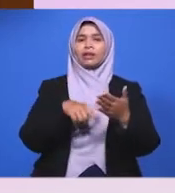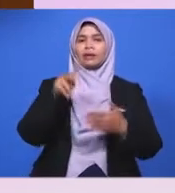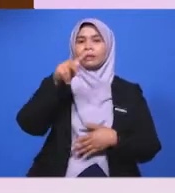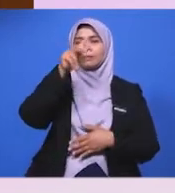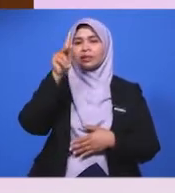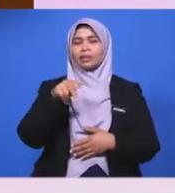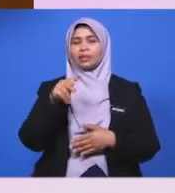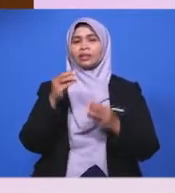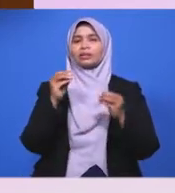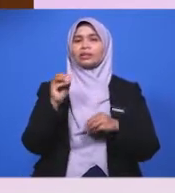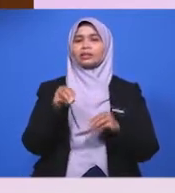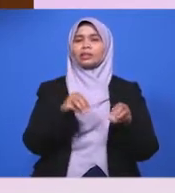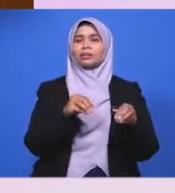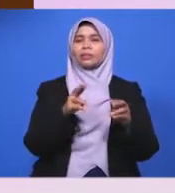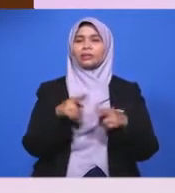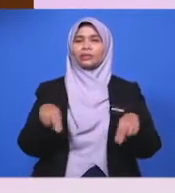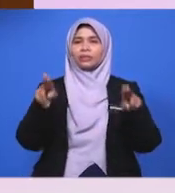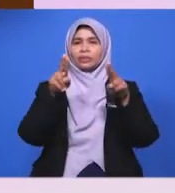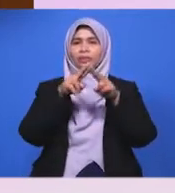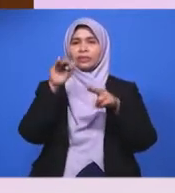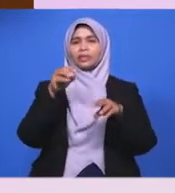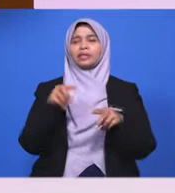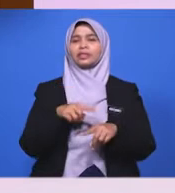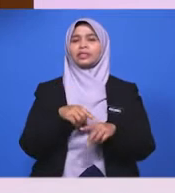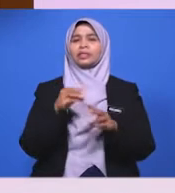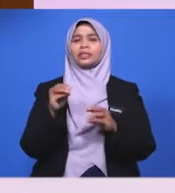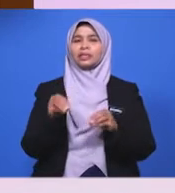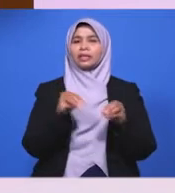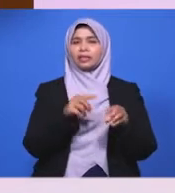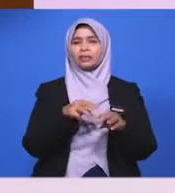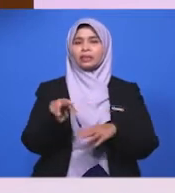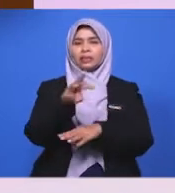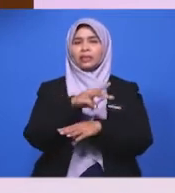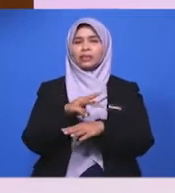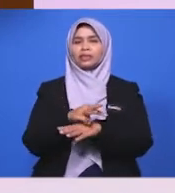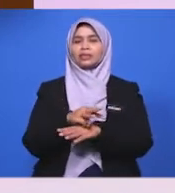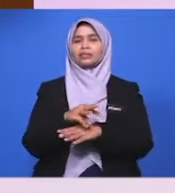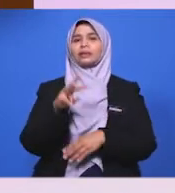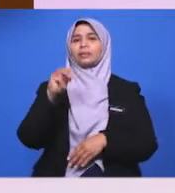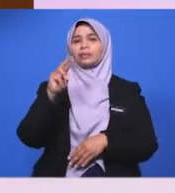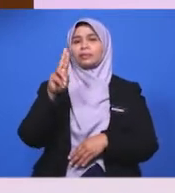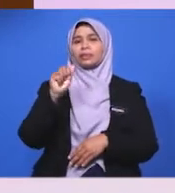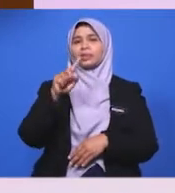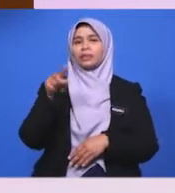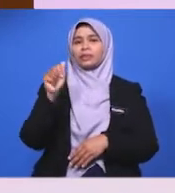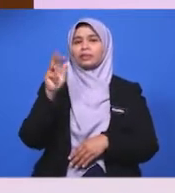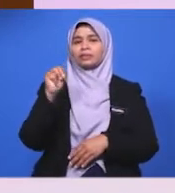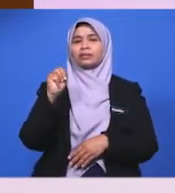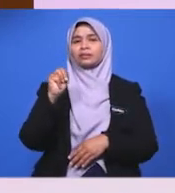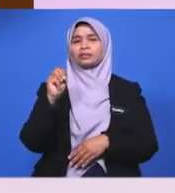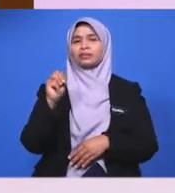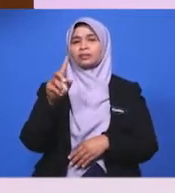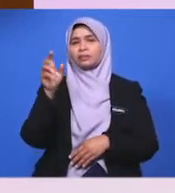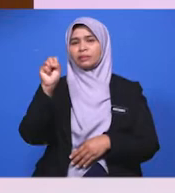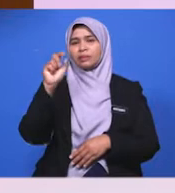tanaman utama yang ditanam di kawasan di bawah? Muazzam Shah, kawasan